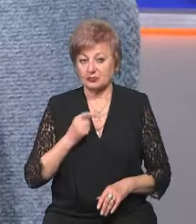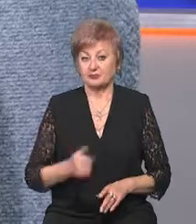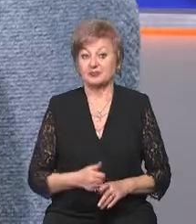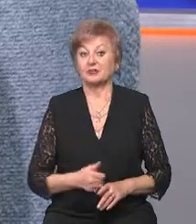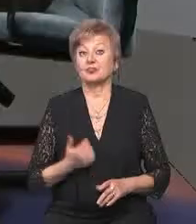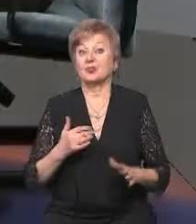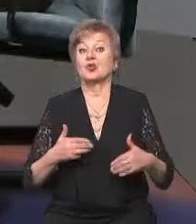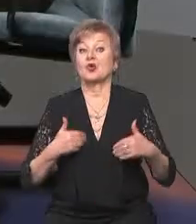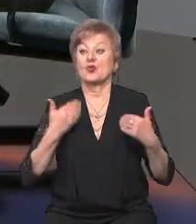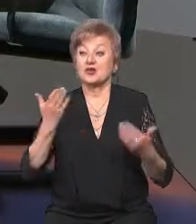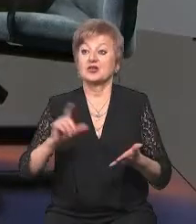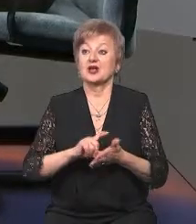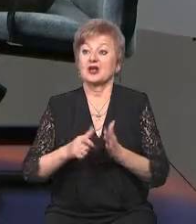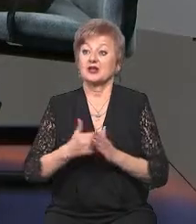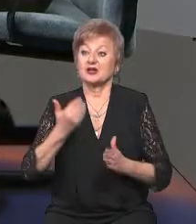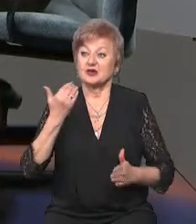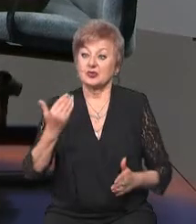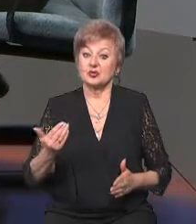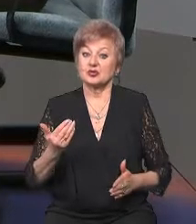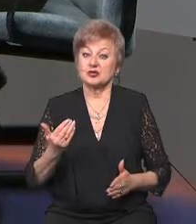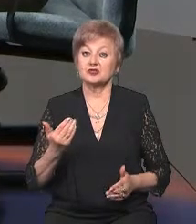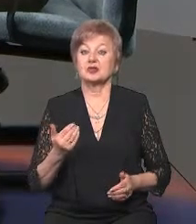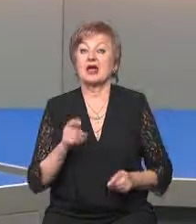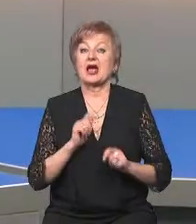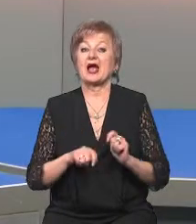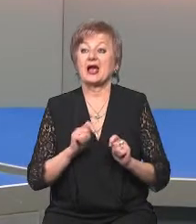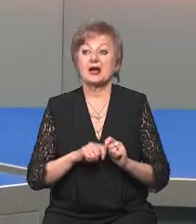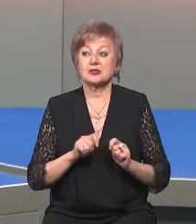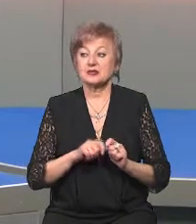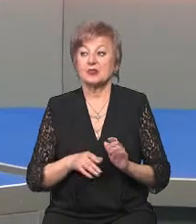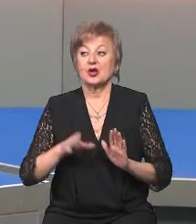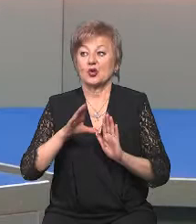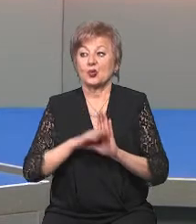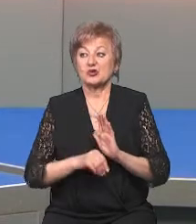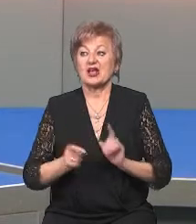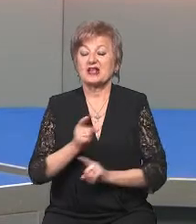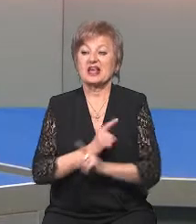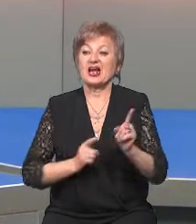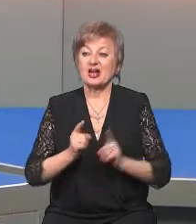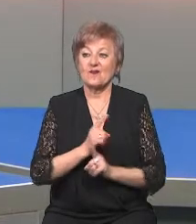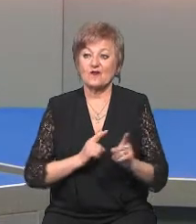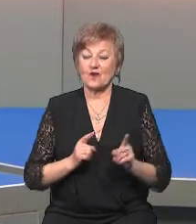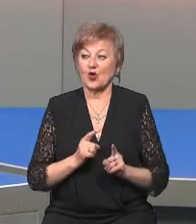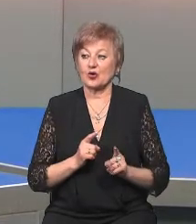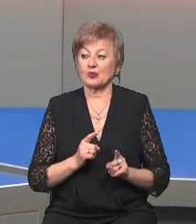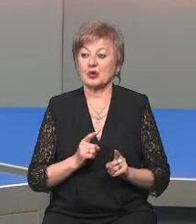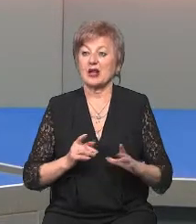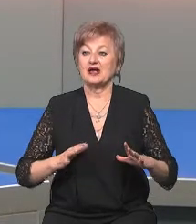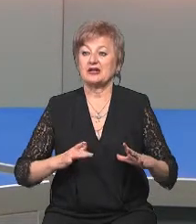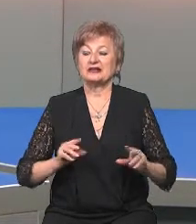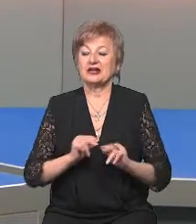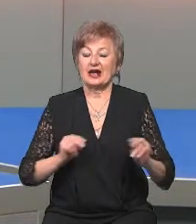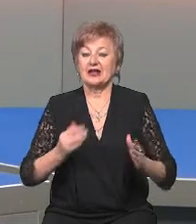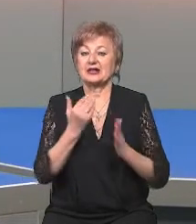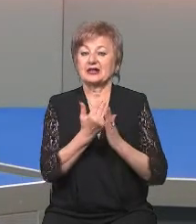Воротніковій. Я вітаю у нашій студії Алісу Макарихіну, експертку з провадження медреформи на місцевому рівні, тренера